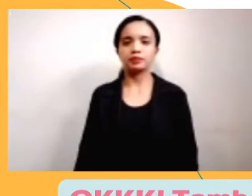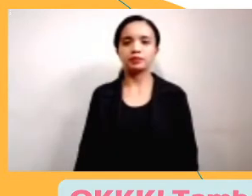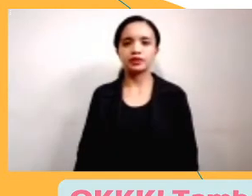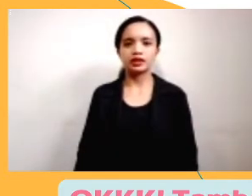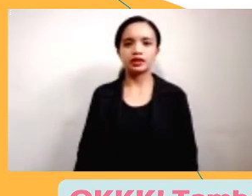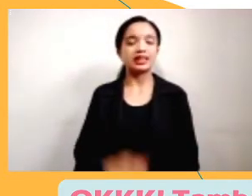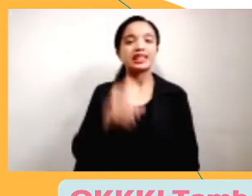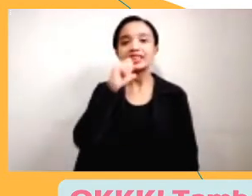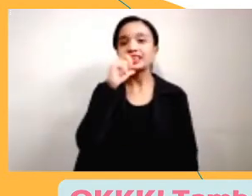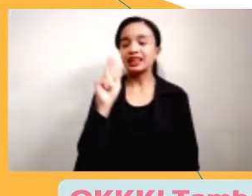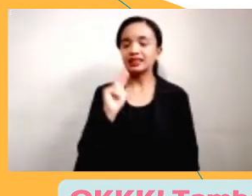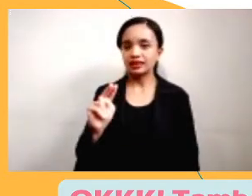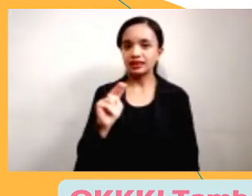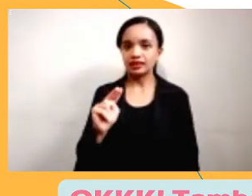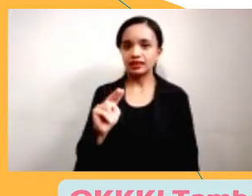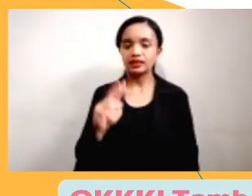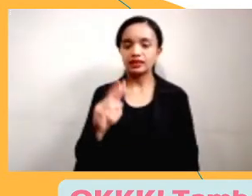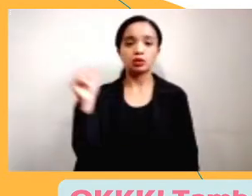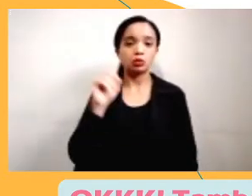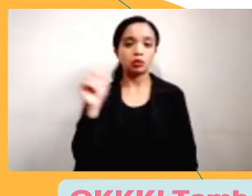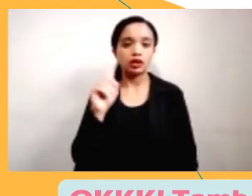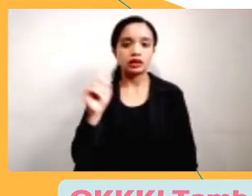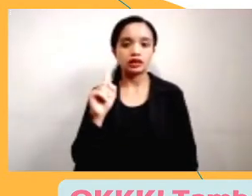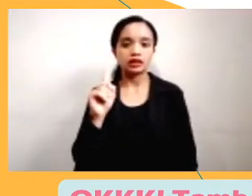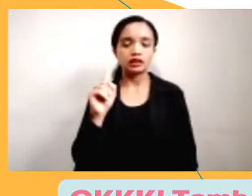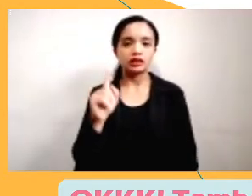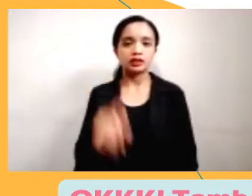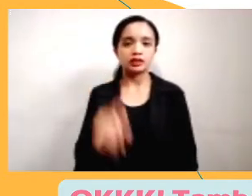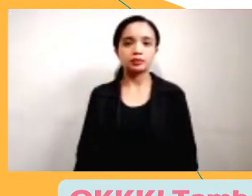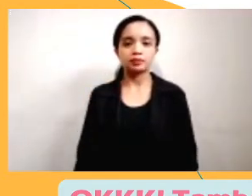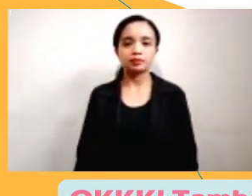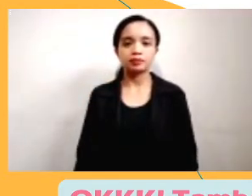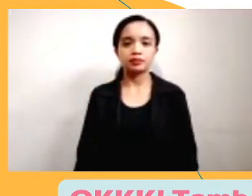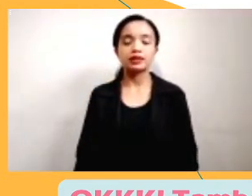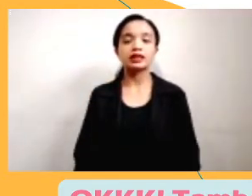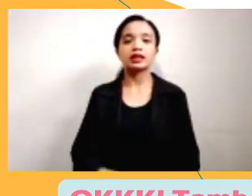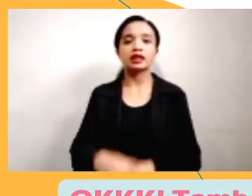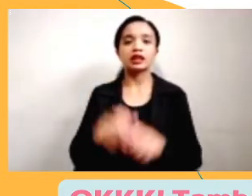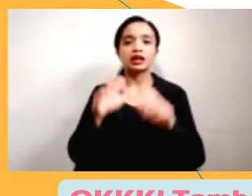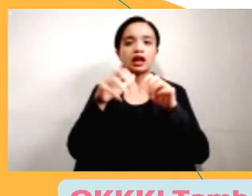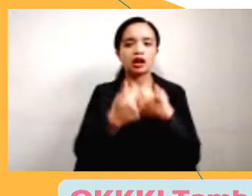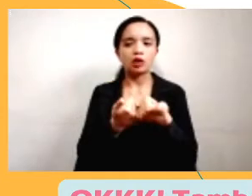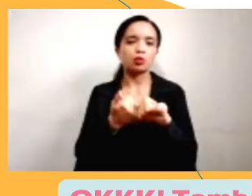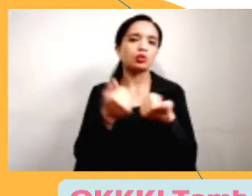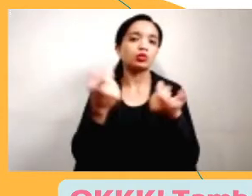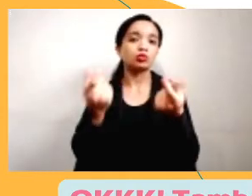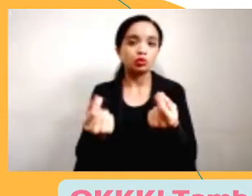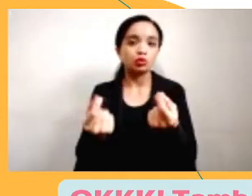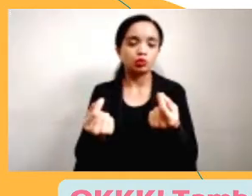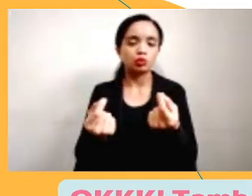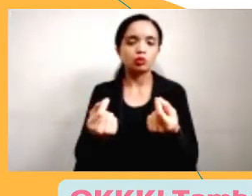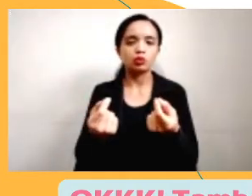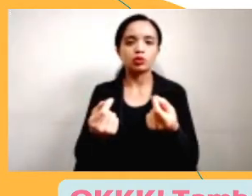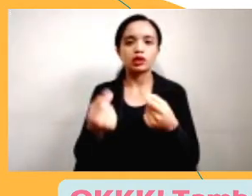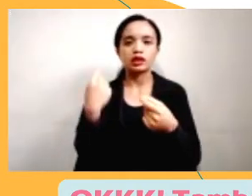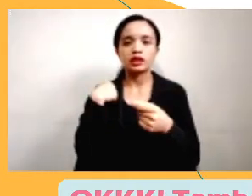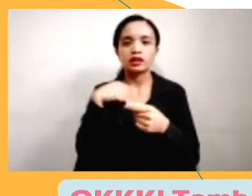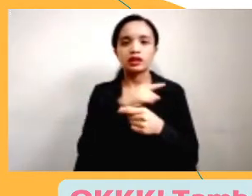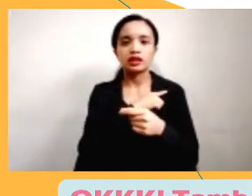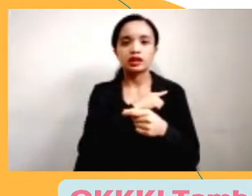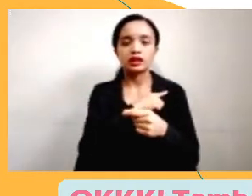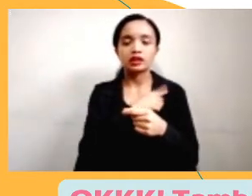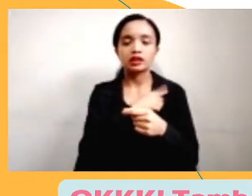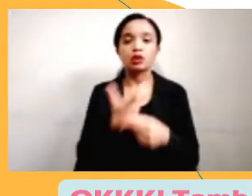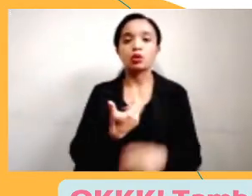kailangan talaga na magkaroon ng isang technique para gawin ito because ang pagkukunan natin ay ang ating